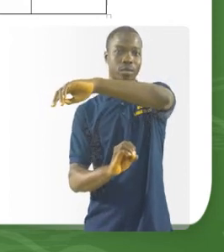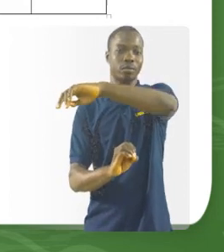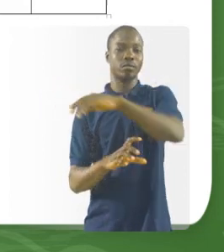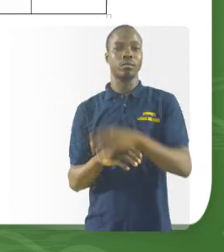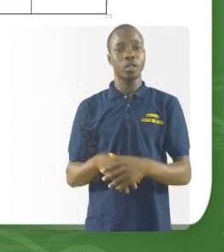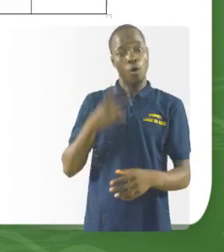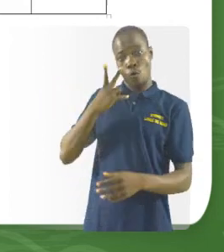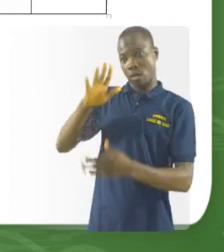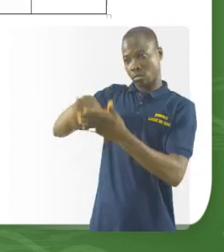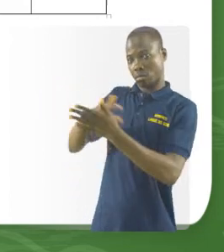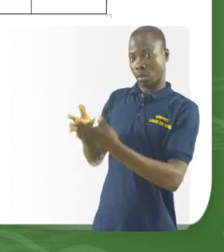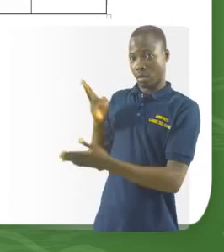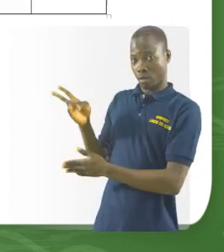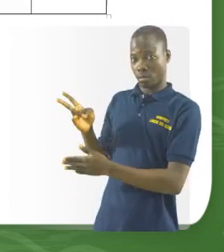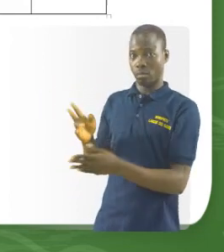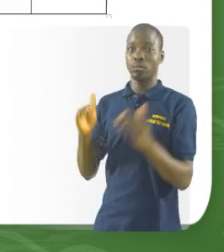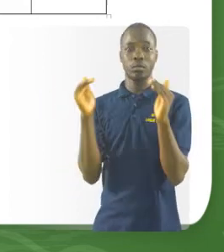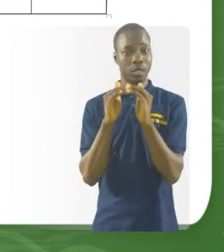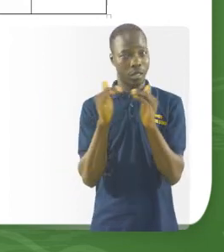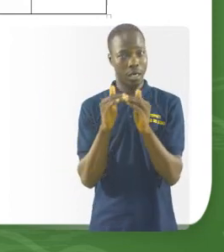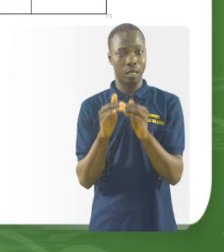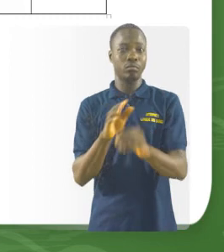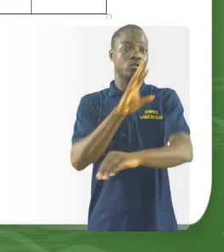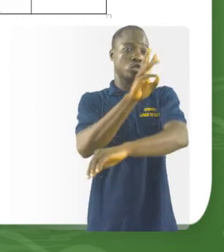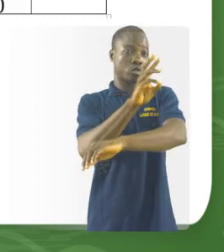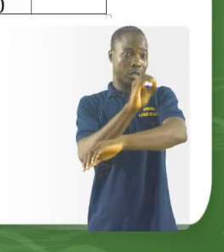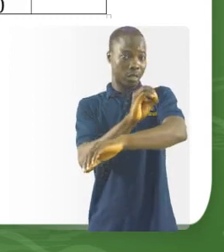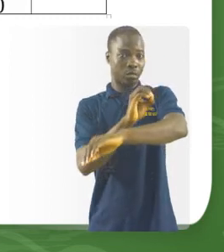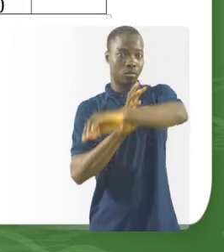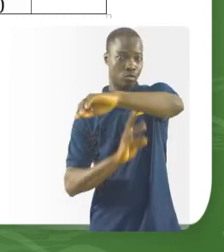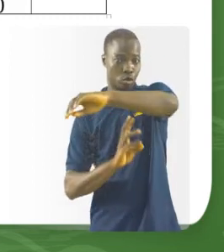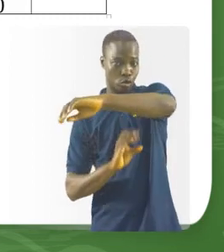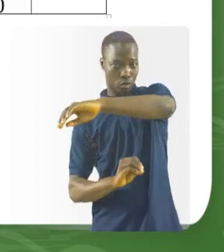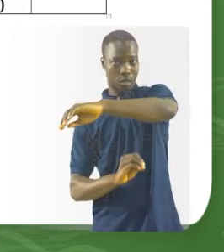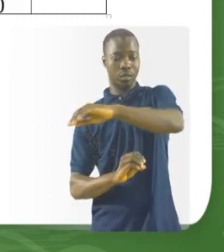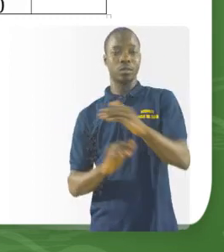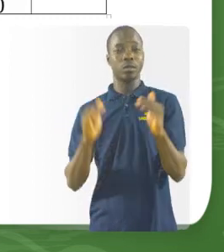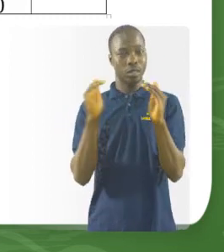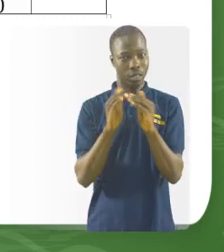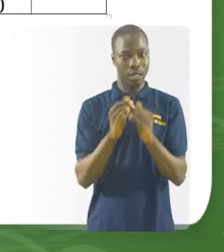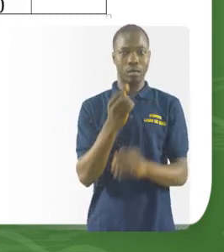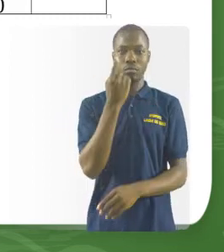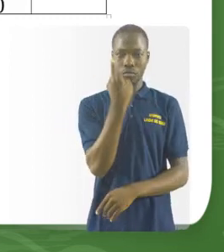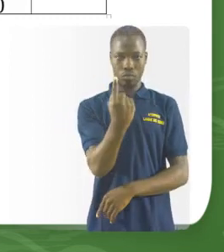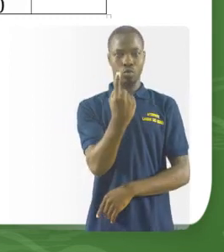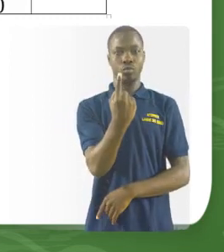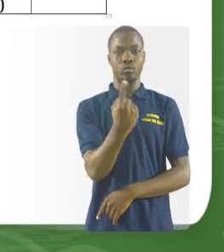total, c'est-à-dire 60 sur 60, ce qui est égal à